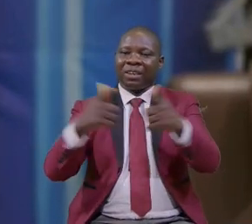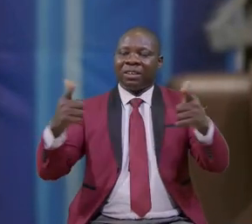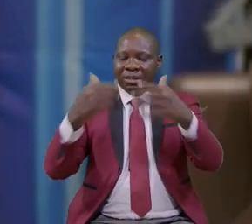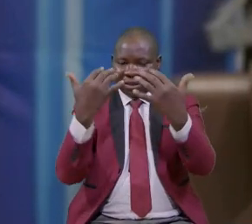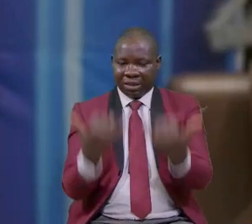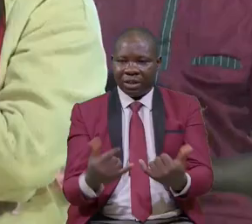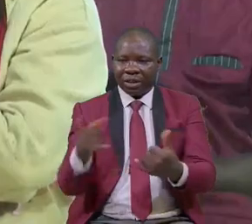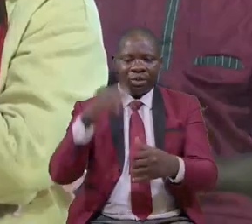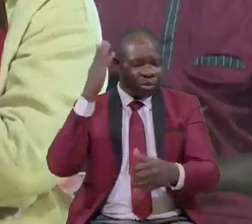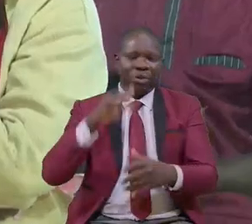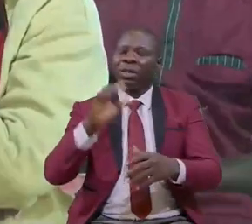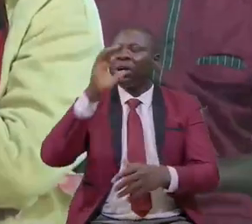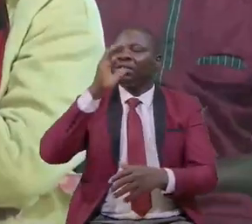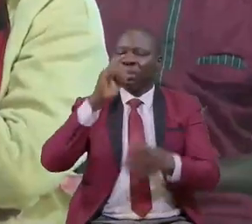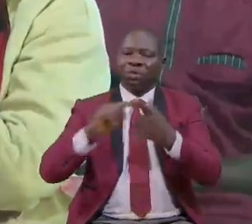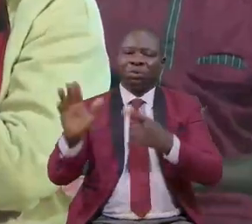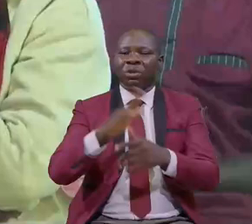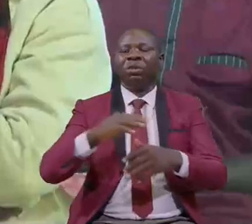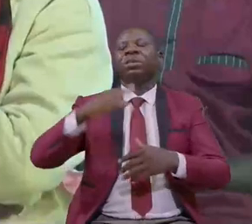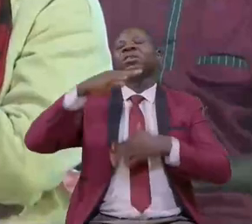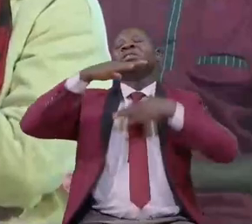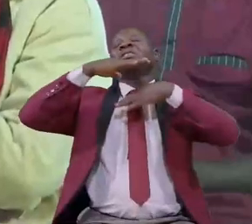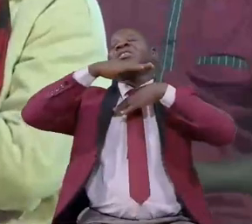vas boire à satiété.